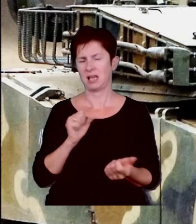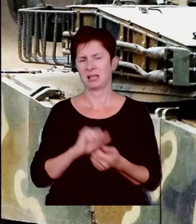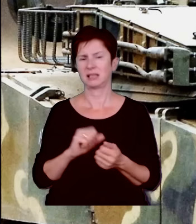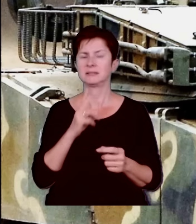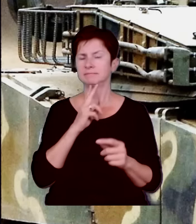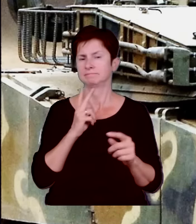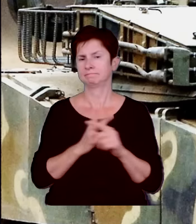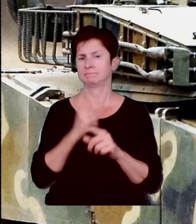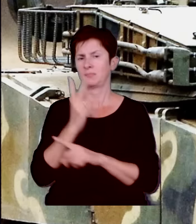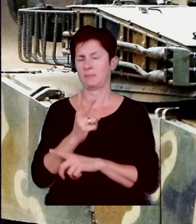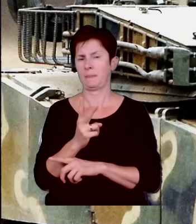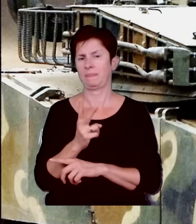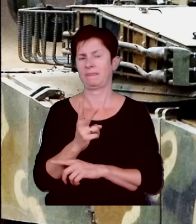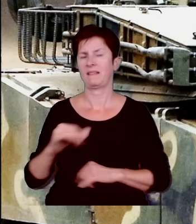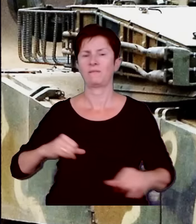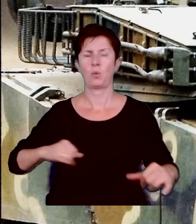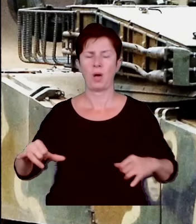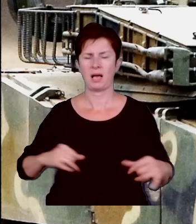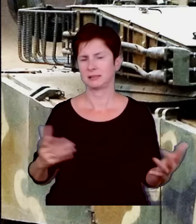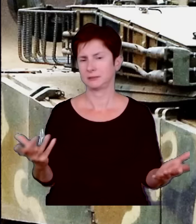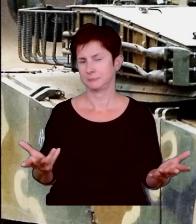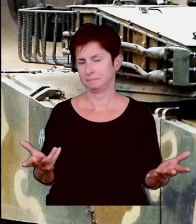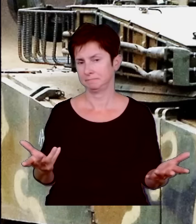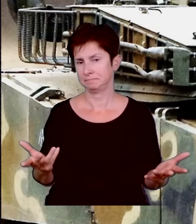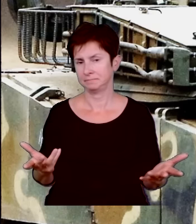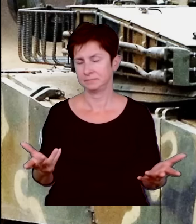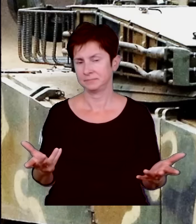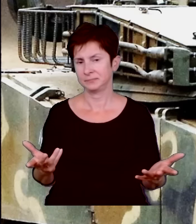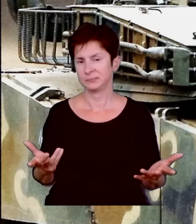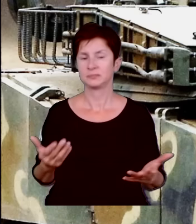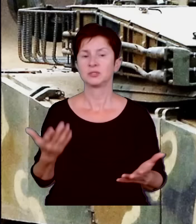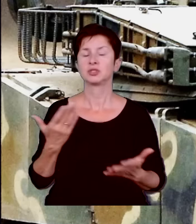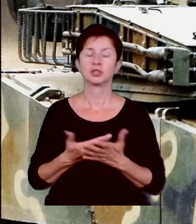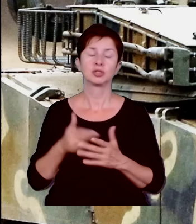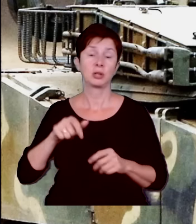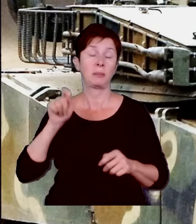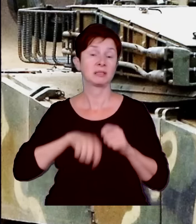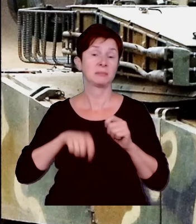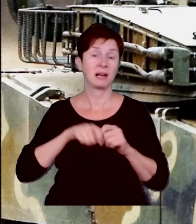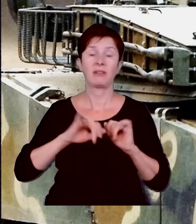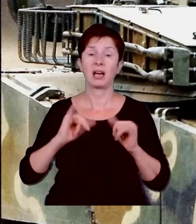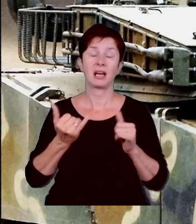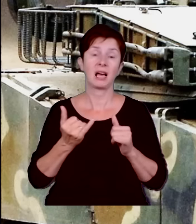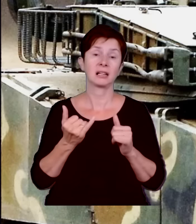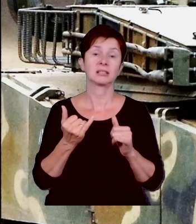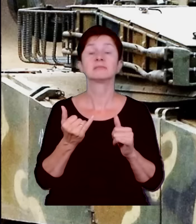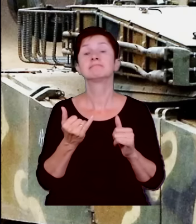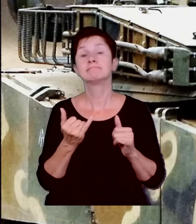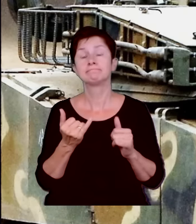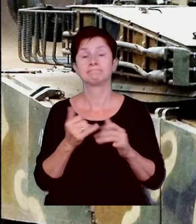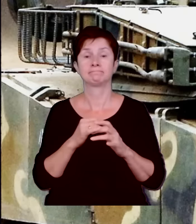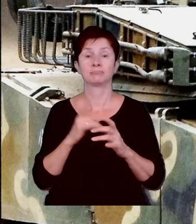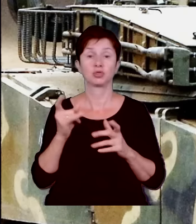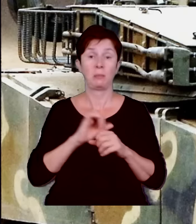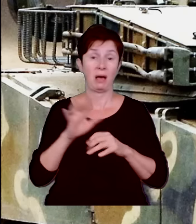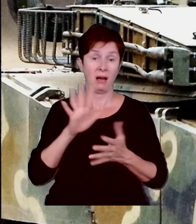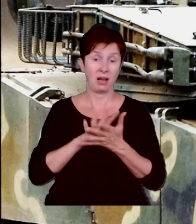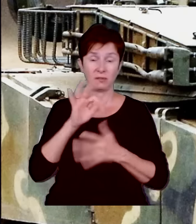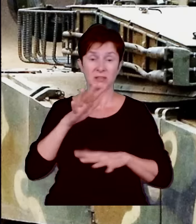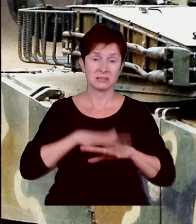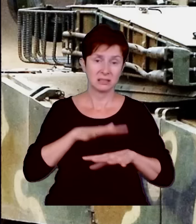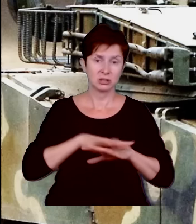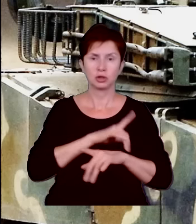państwa w przypadku księdza olszowskiego i c trzeba doprecyzować jak jaki skali i na ile ona ma charakter systemowy A na ile to są